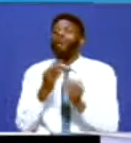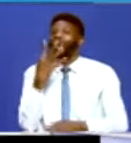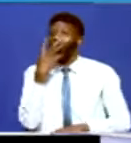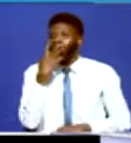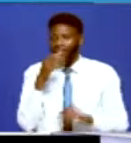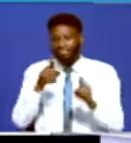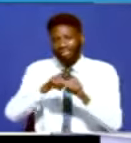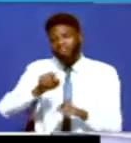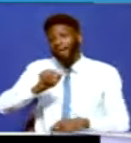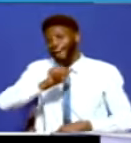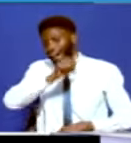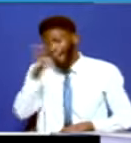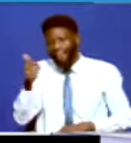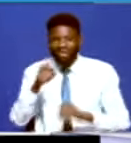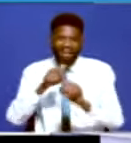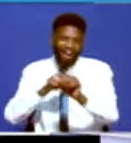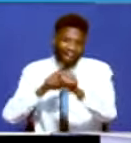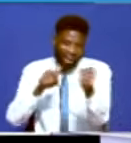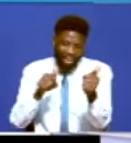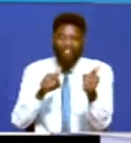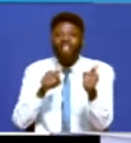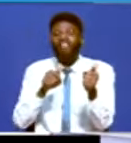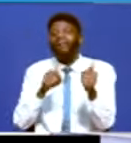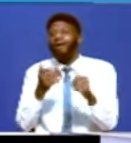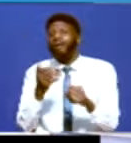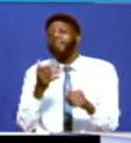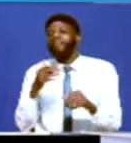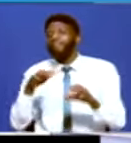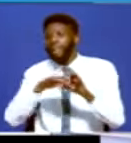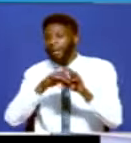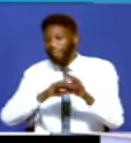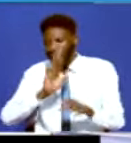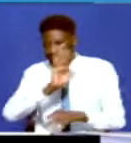Vyama vingine tanzu vya muungano wa NASA kuhusu ugavi